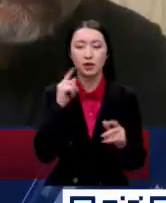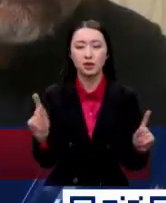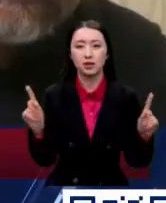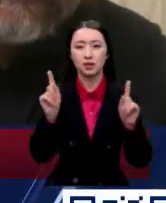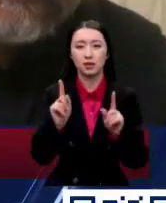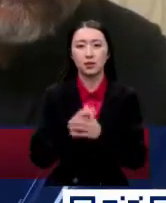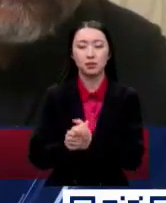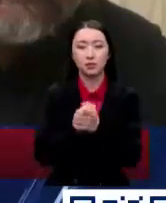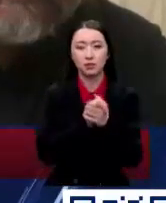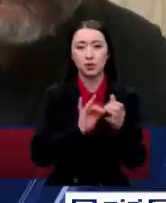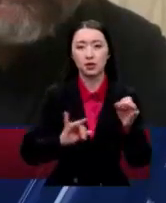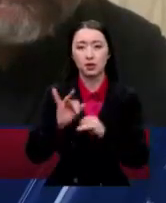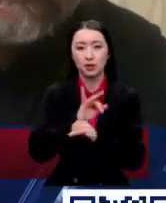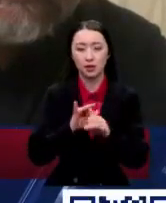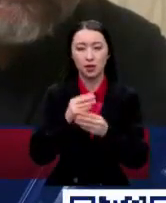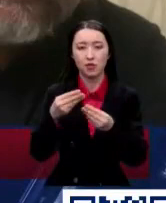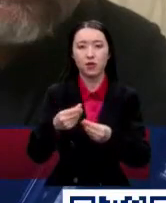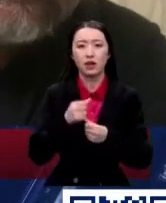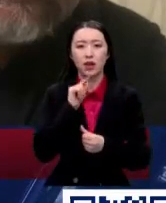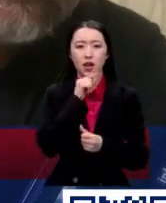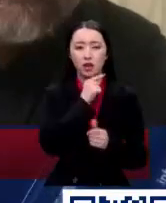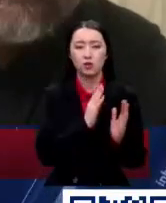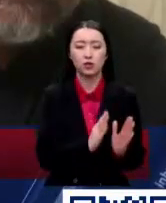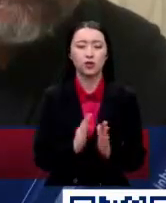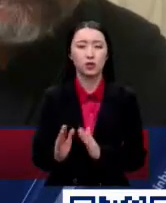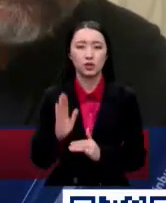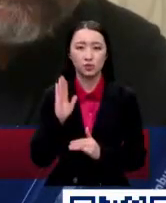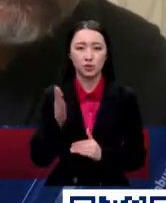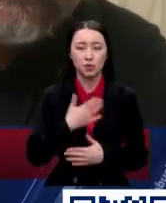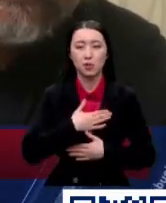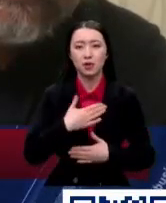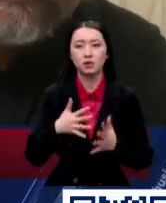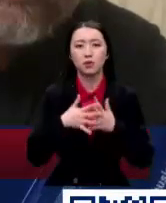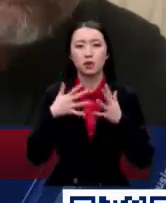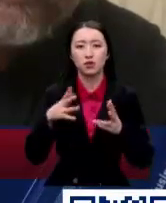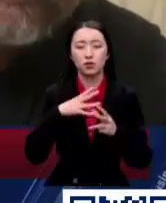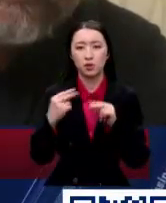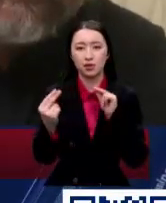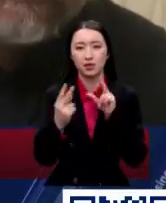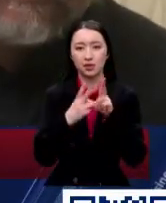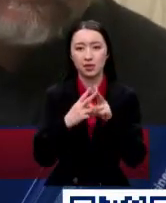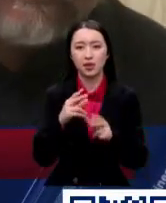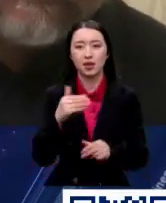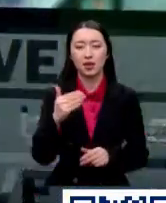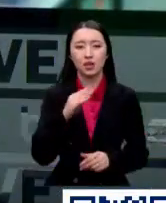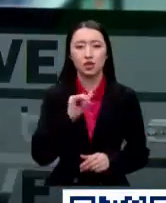переговоров стабилизируют экономическую ситуацию. Спасибо большое. У нас на связи по скайпу был независимый эксперт Жарас Ахметов.